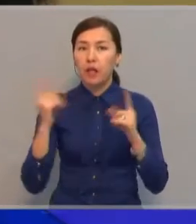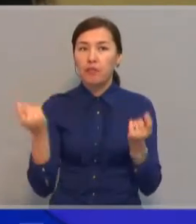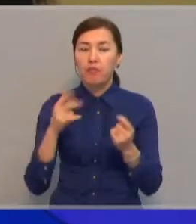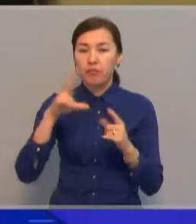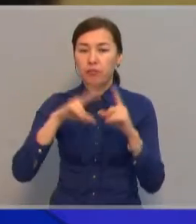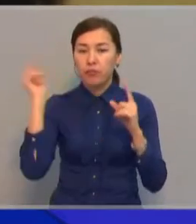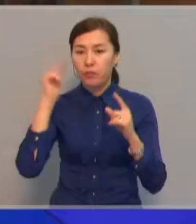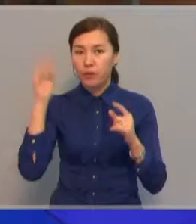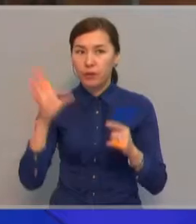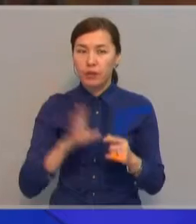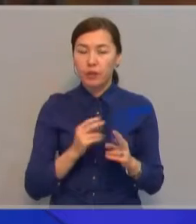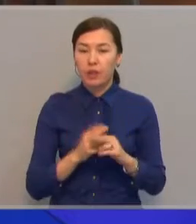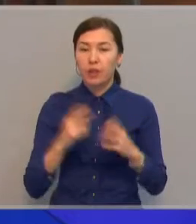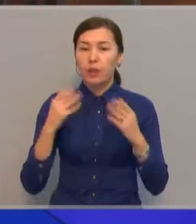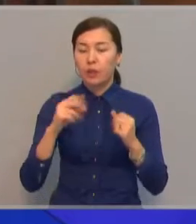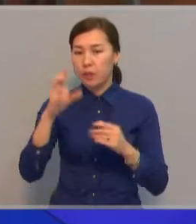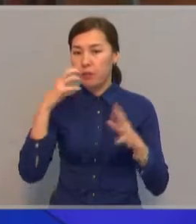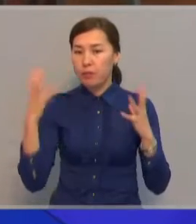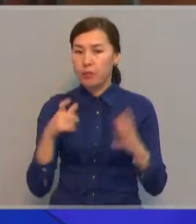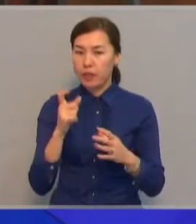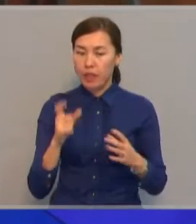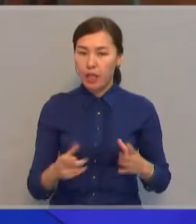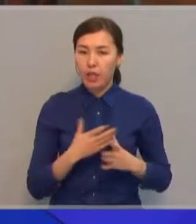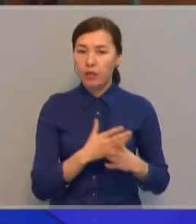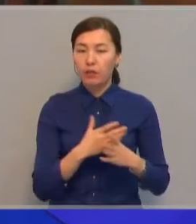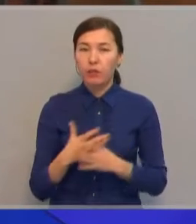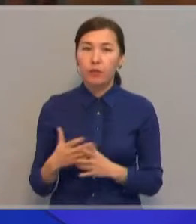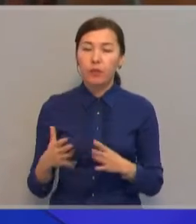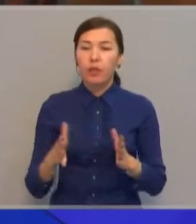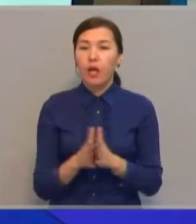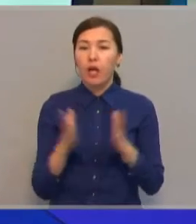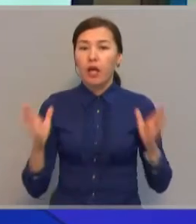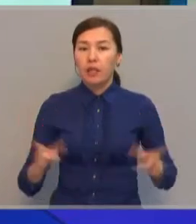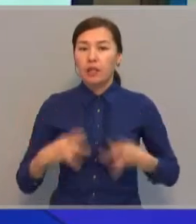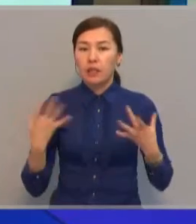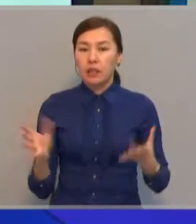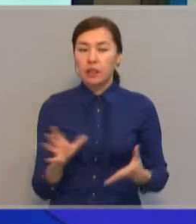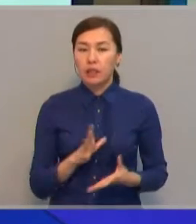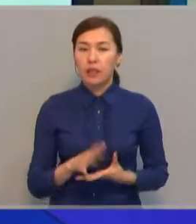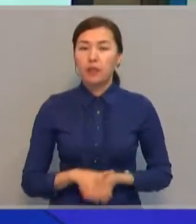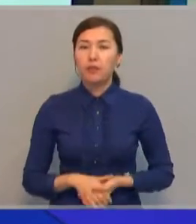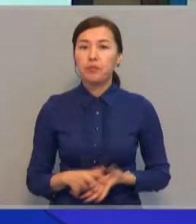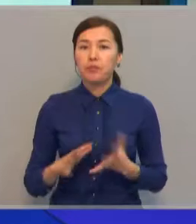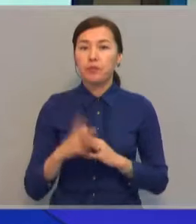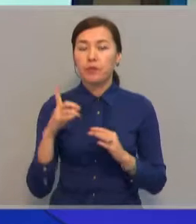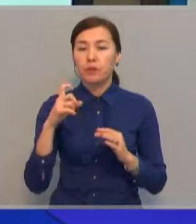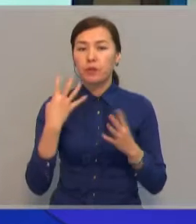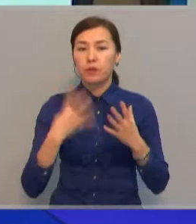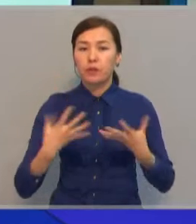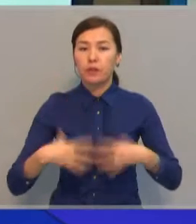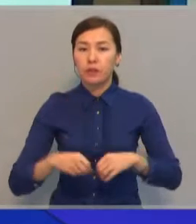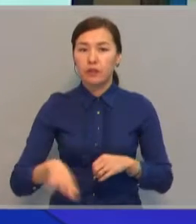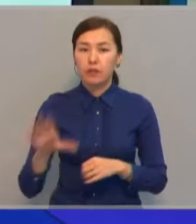ғана орналасқан көрінет. Бұл күні елге жанашыр азаматтың демеушілігі кең көлемде аталып өтті. Ауылдағы 140